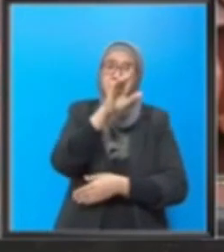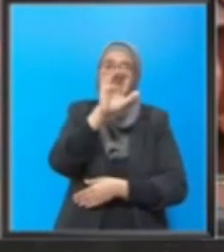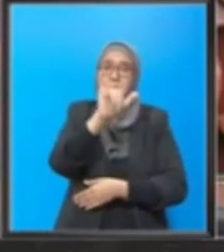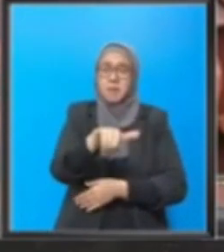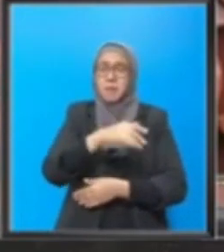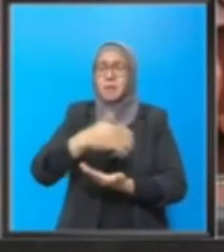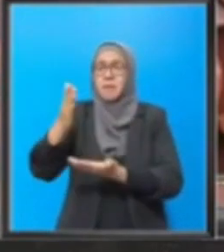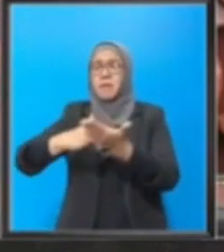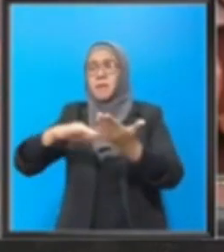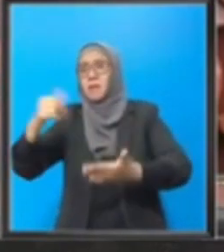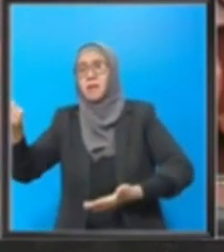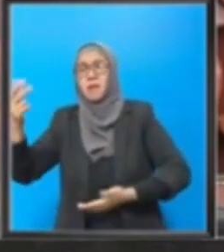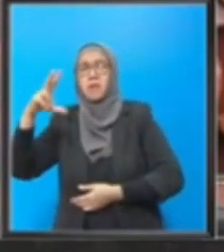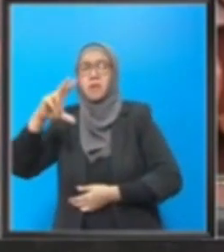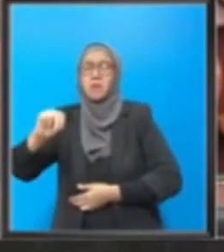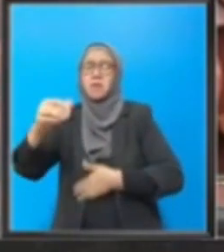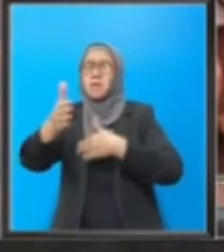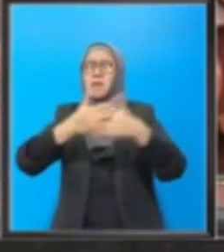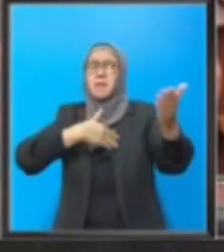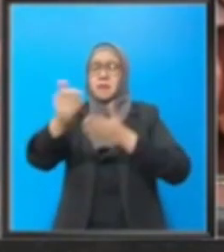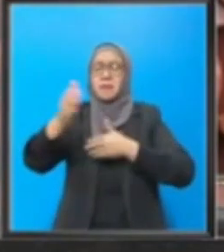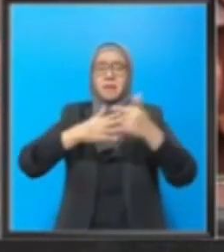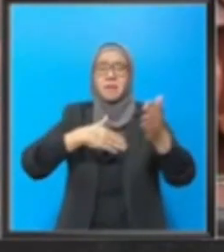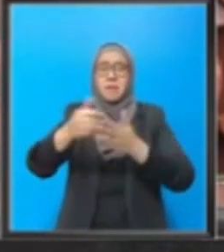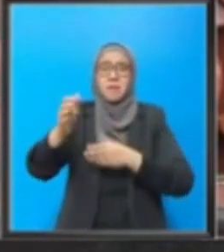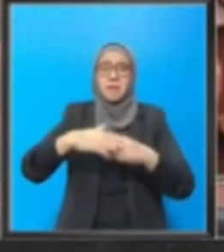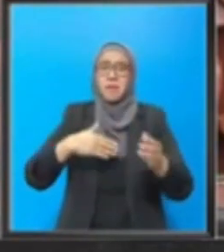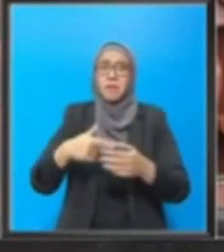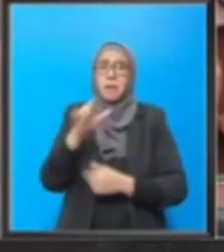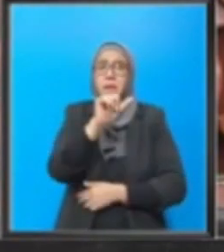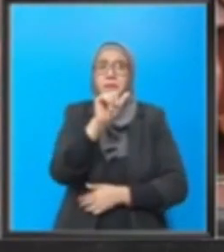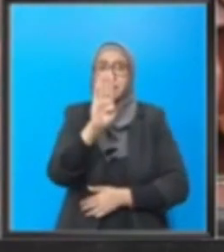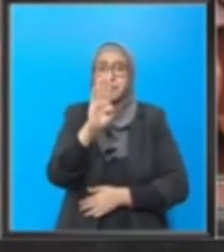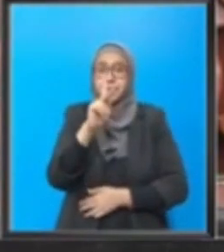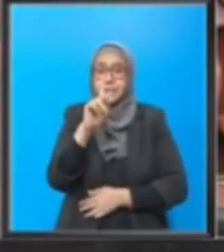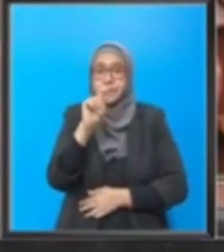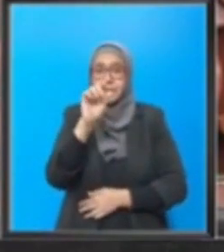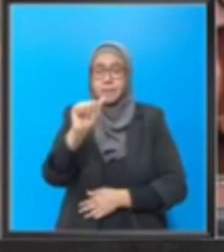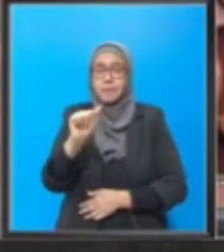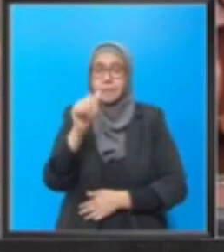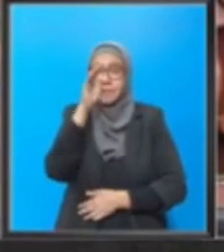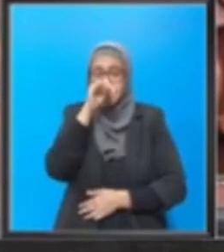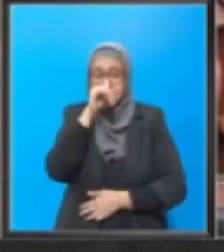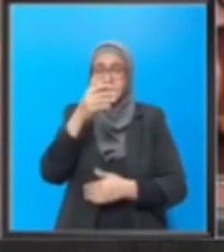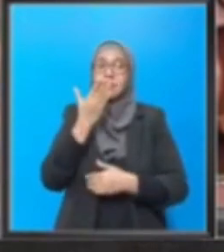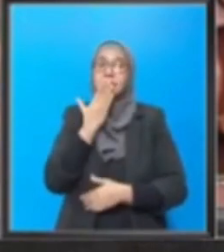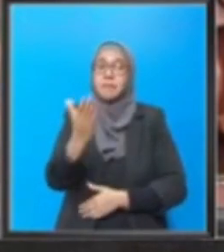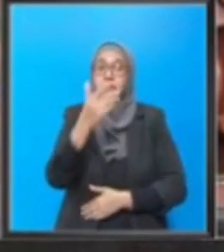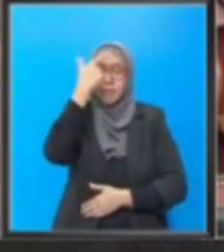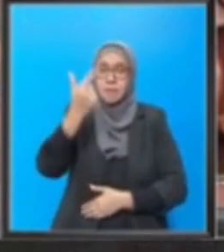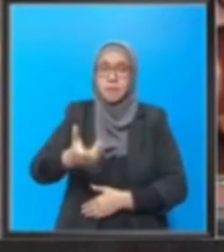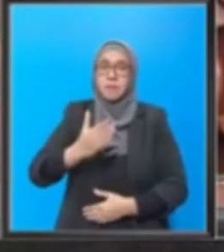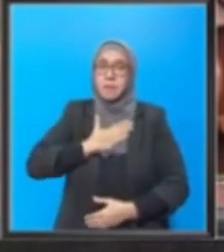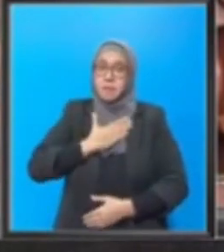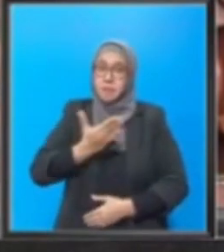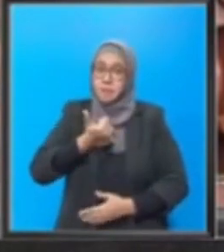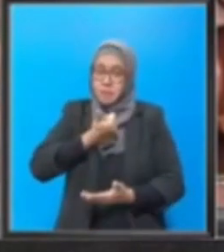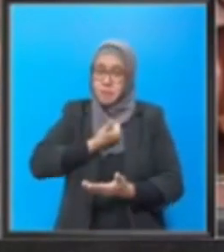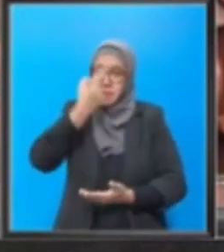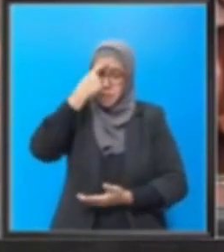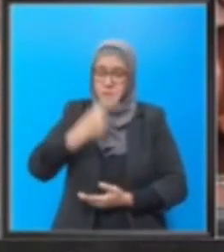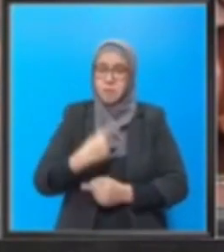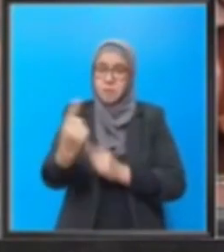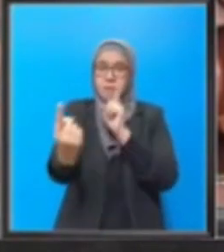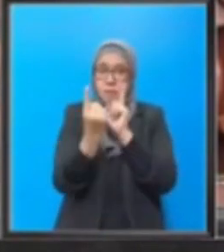31 Spike diapit apel Terima kasih kerana menawarkan diri untuk datang seakan